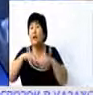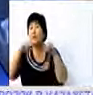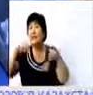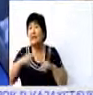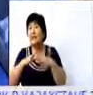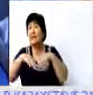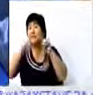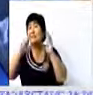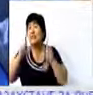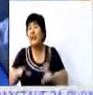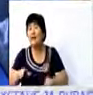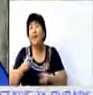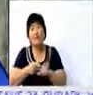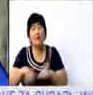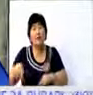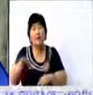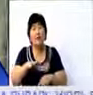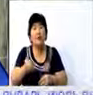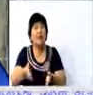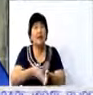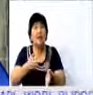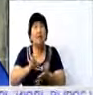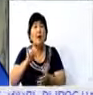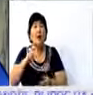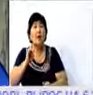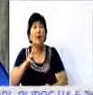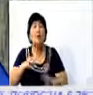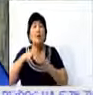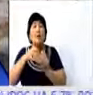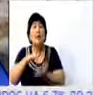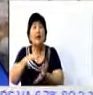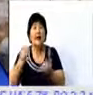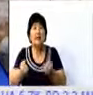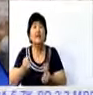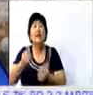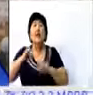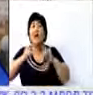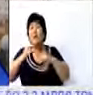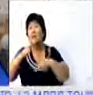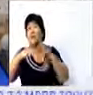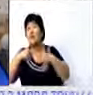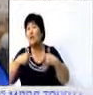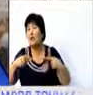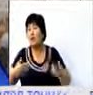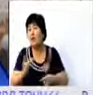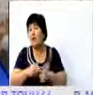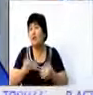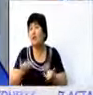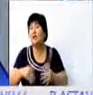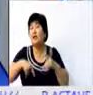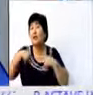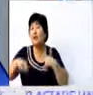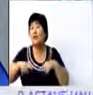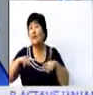профессионально-технические специальности. На сегодня во всех регионах не хватает агрономов, механизаторов, инженеров, каменщиков и других. Для повышения престижа этих и